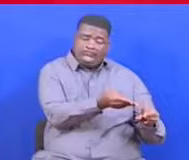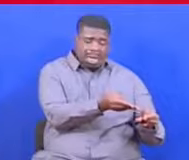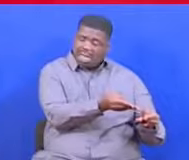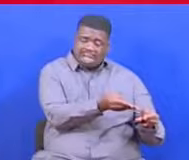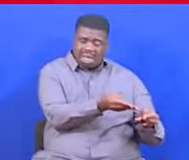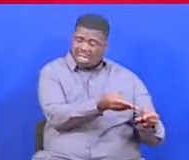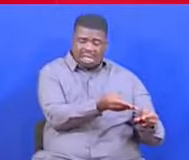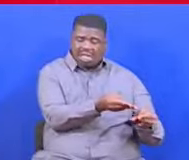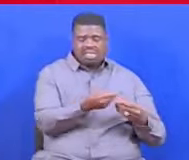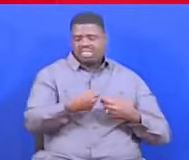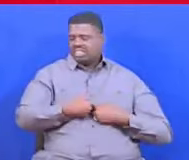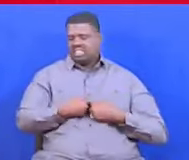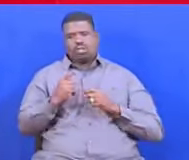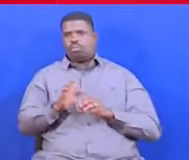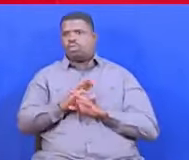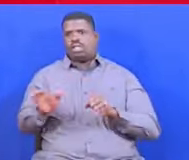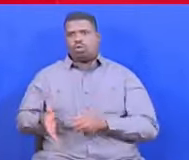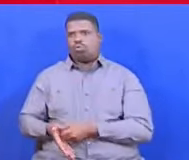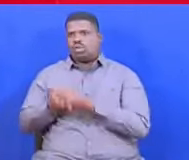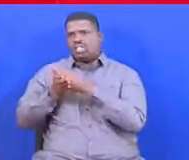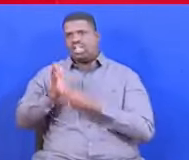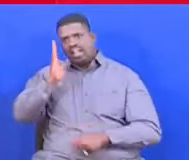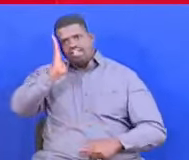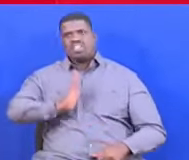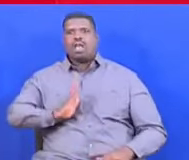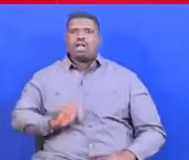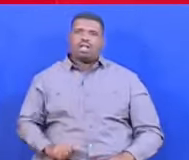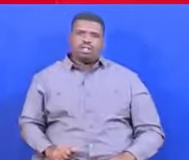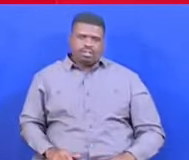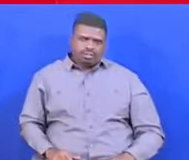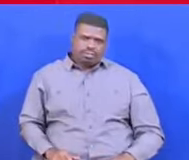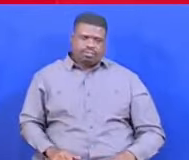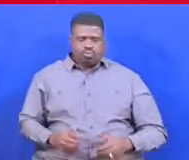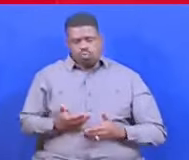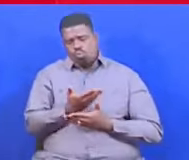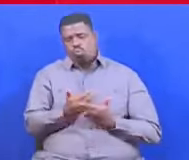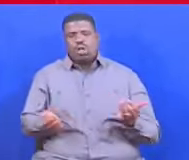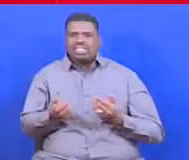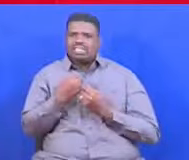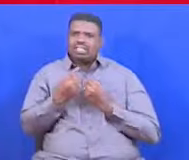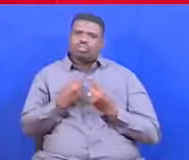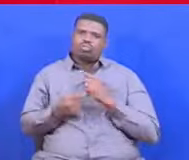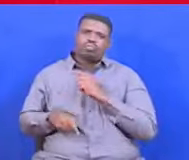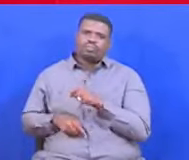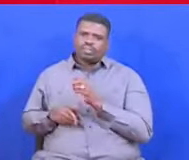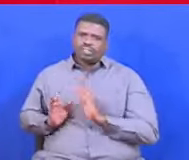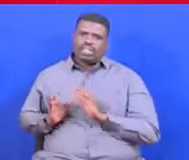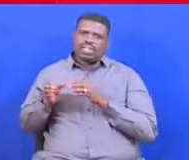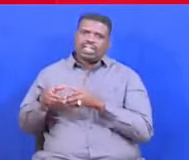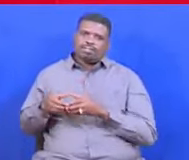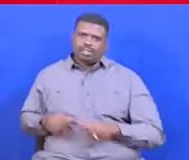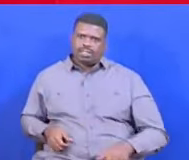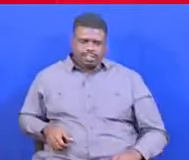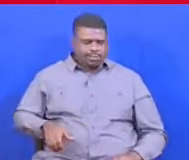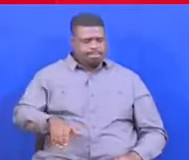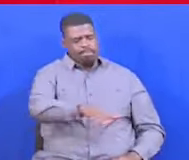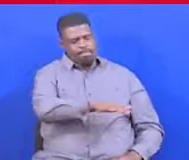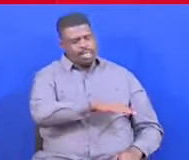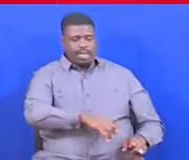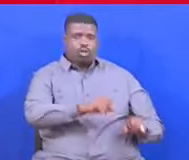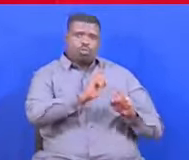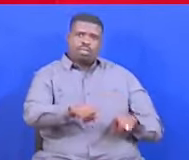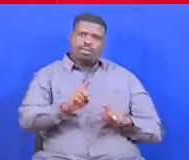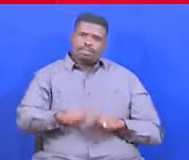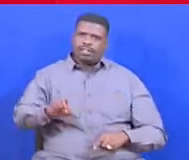sisi hapa hatujakuwa tayari kuwasaidia vijana. Kwa nini ninazungumza hivyo? Kamati tulikwenda katika maeneo mbalimbali,